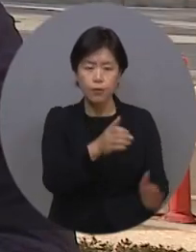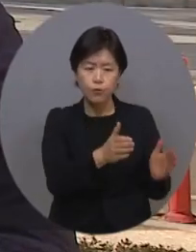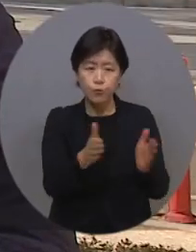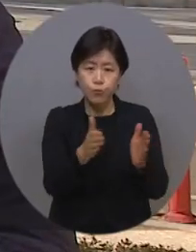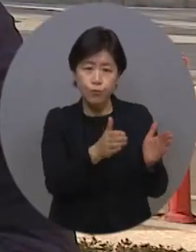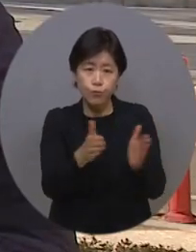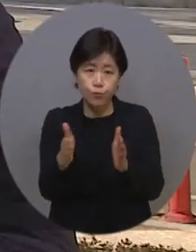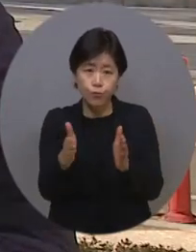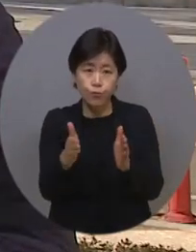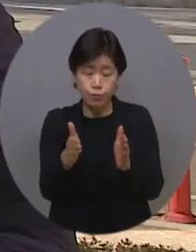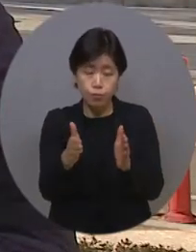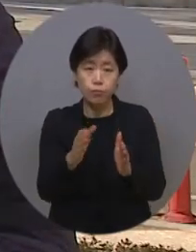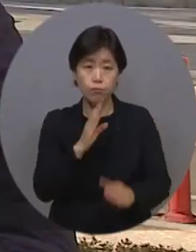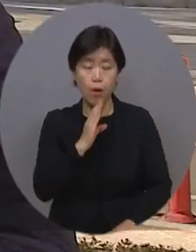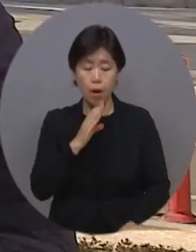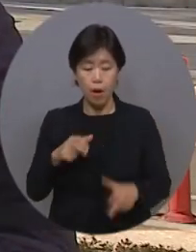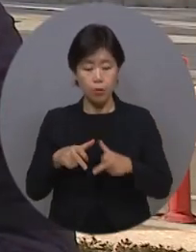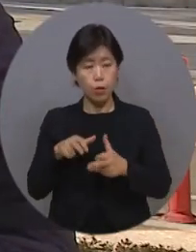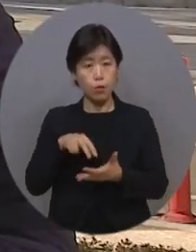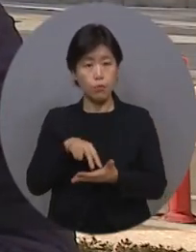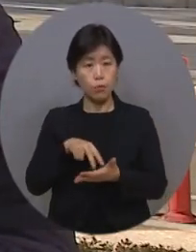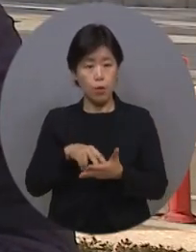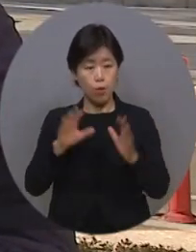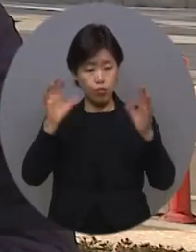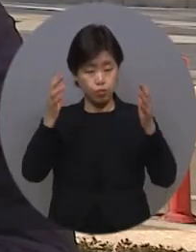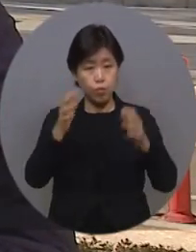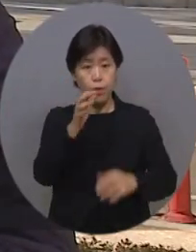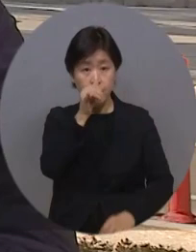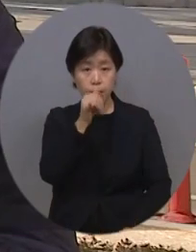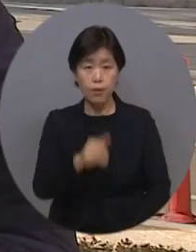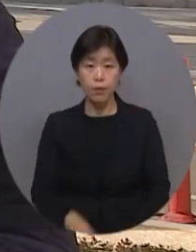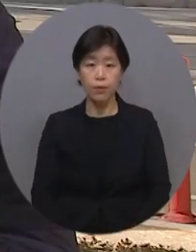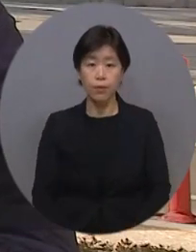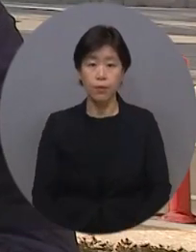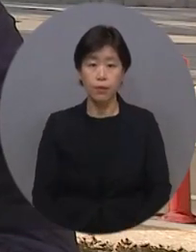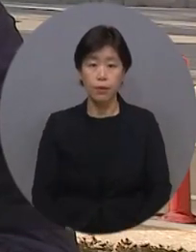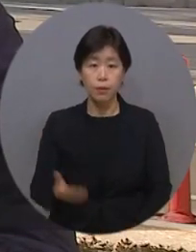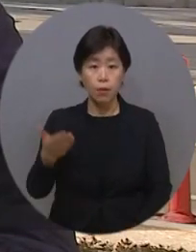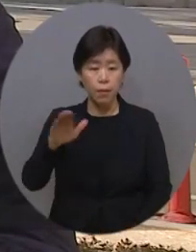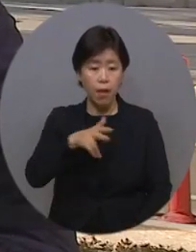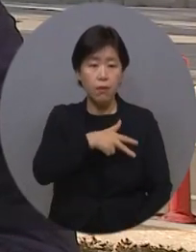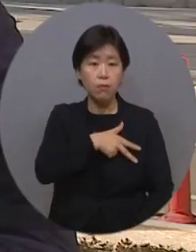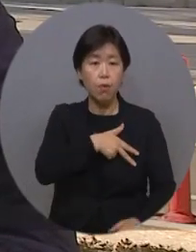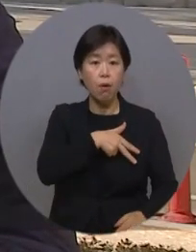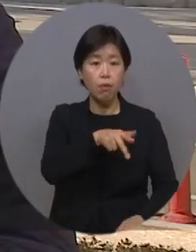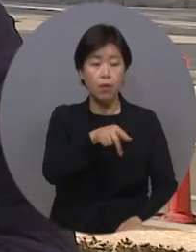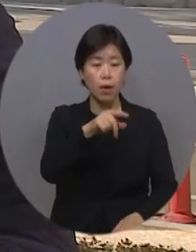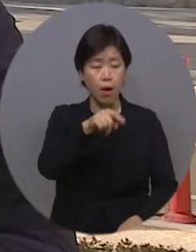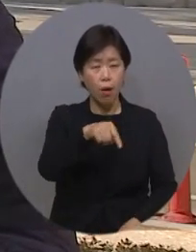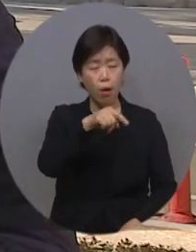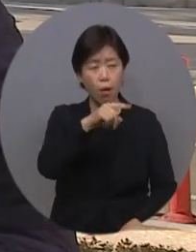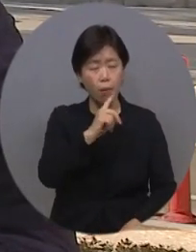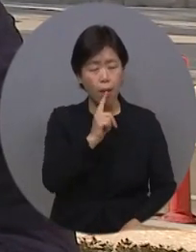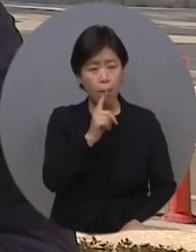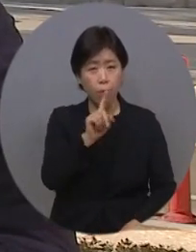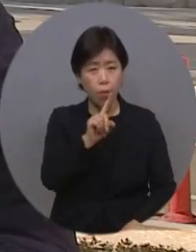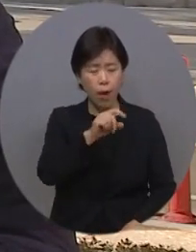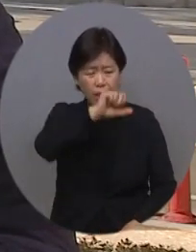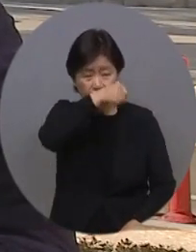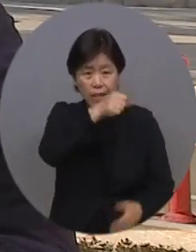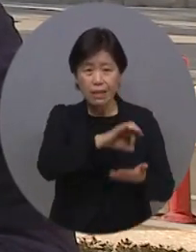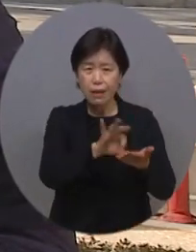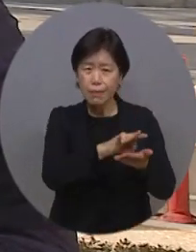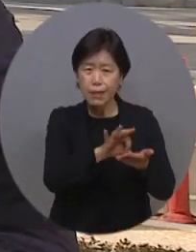마련하겠다는 거는 장애계에서는 박수를 쳐줄 일인데, 의원이 그걸 가지고 예산 낭비라고 하면 저희는 동의할